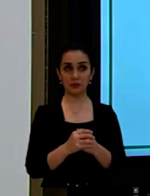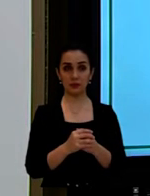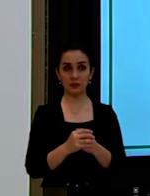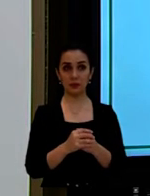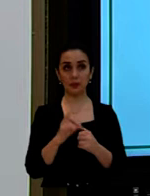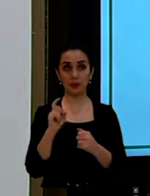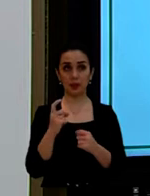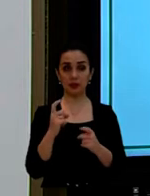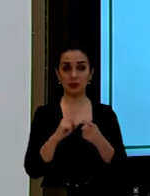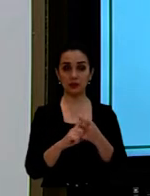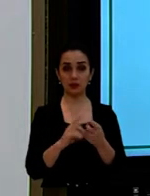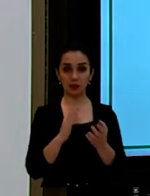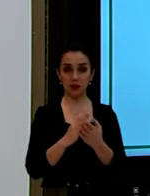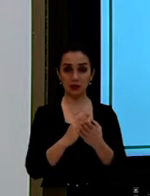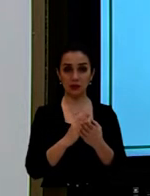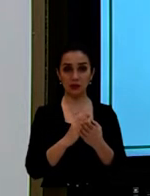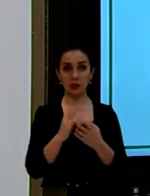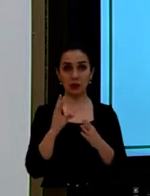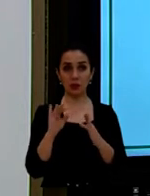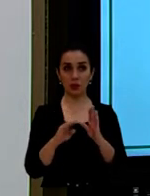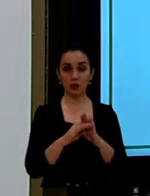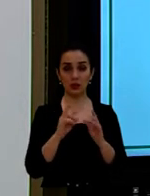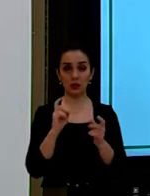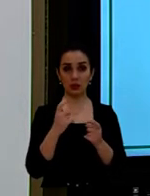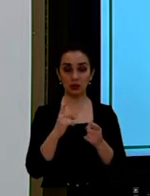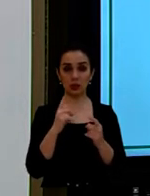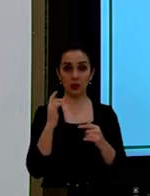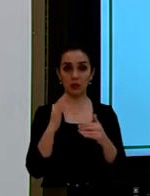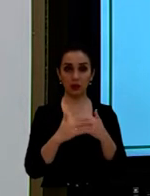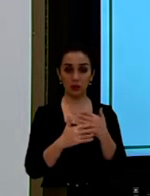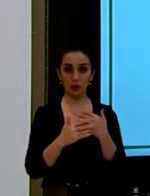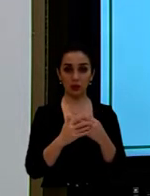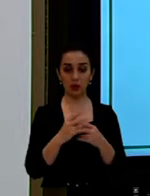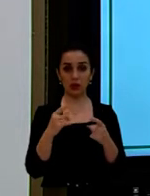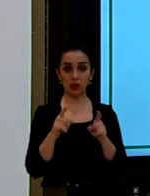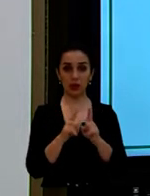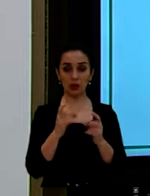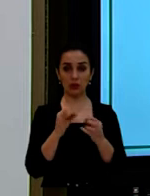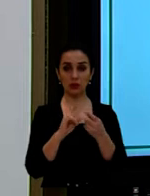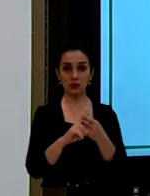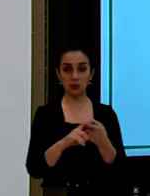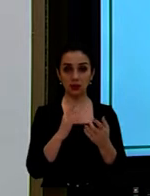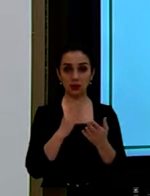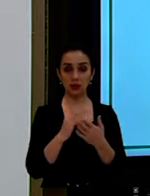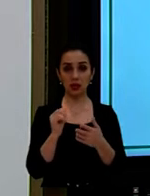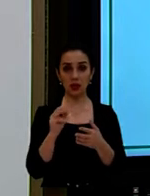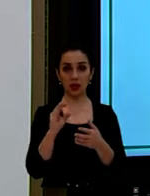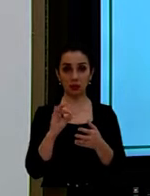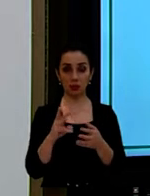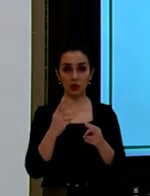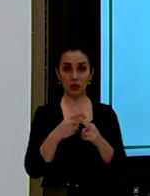химическая связь под химической связью понимают такое взаимодействие атомов